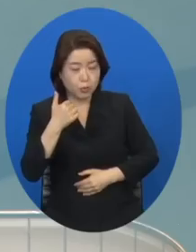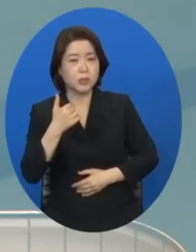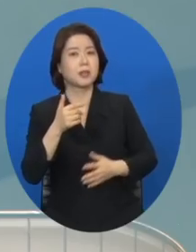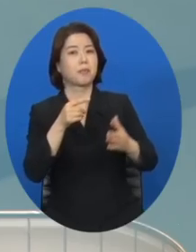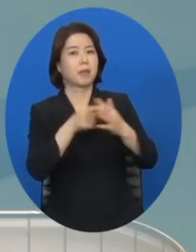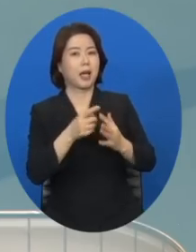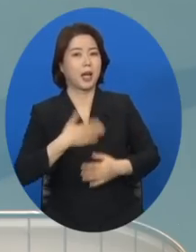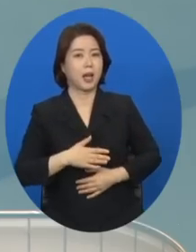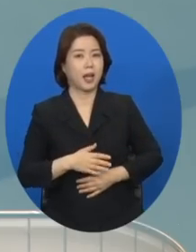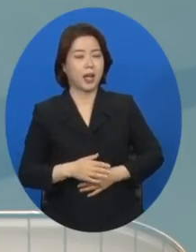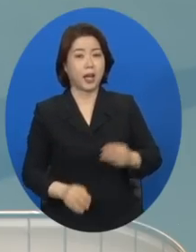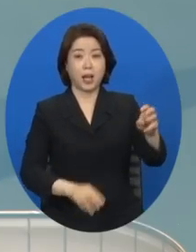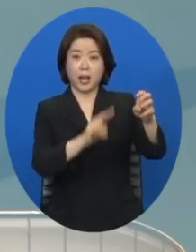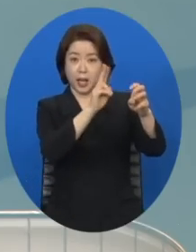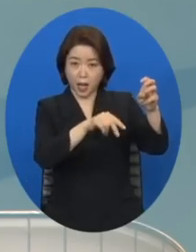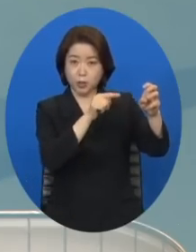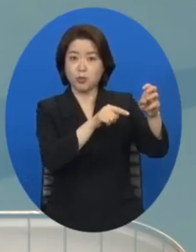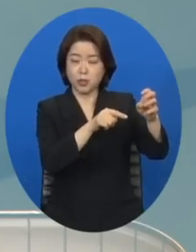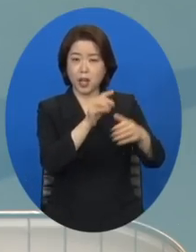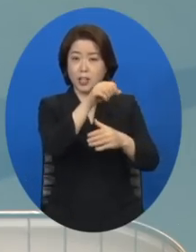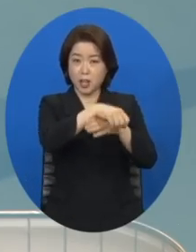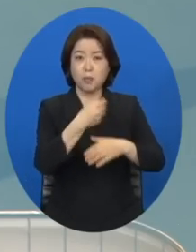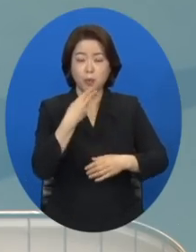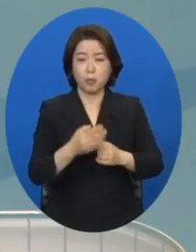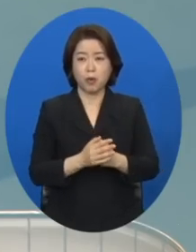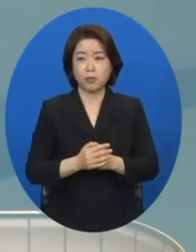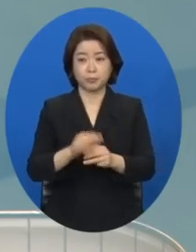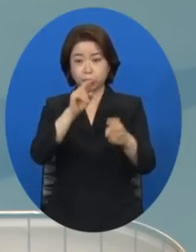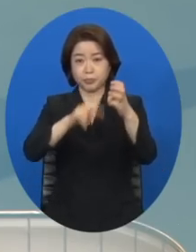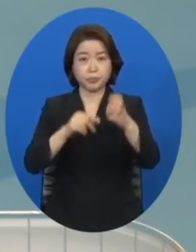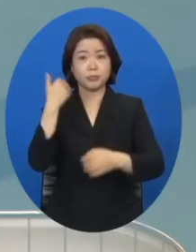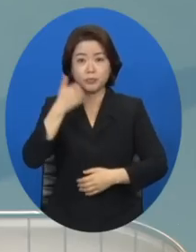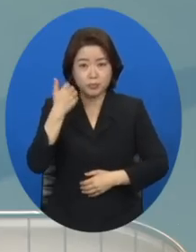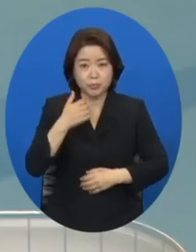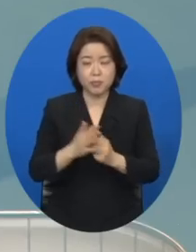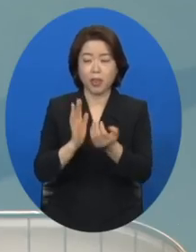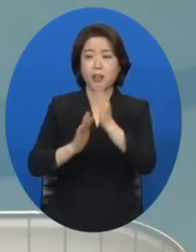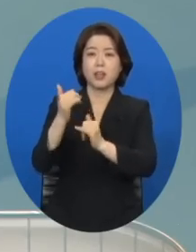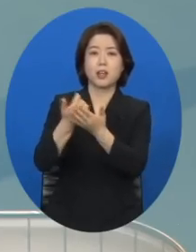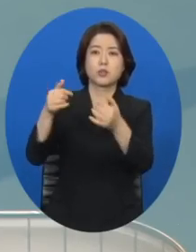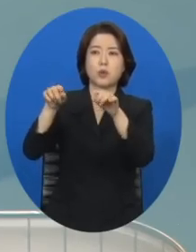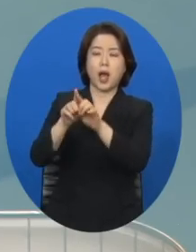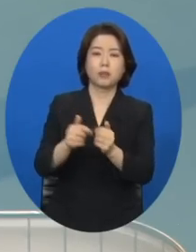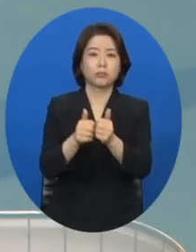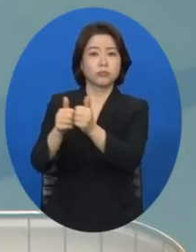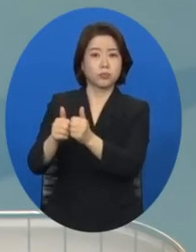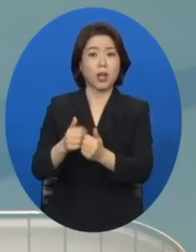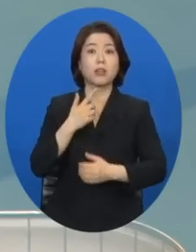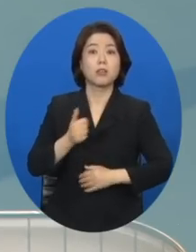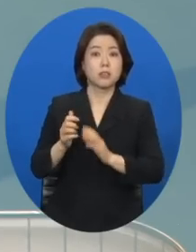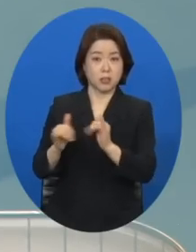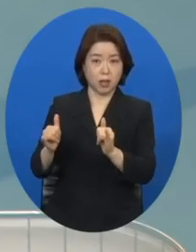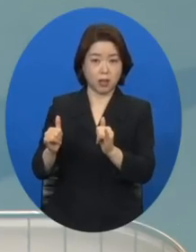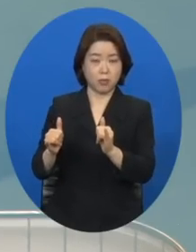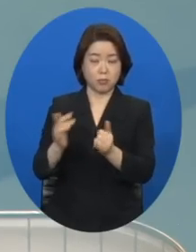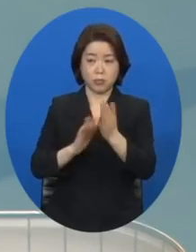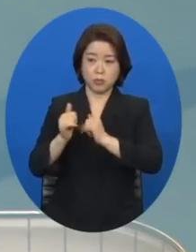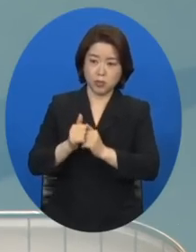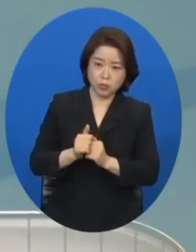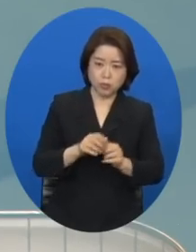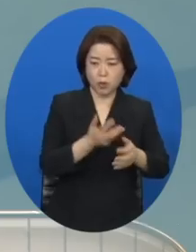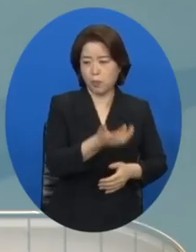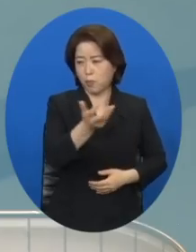있죠 다른 유다입니다 여러분 가룟 유다가 어떤 사람이었습니까 예수님과 함께한 사람입니다 예수님과 동행한